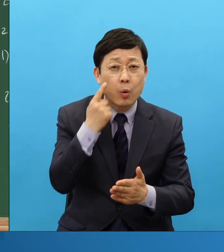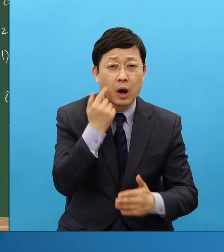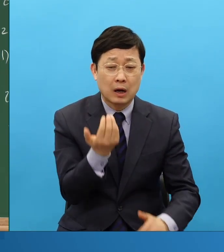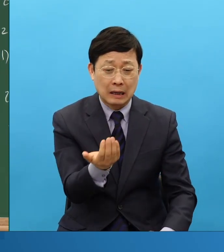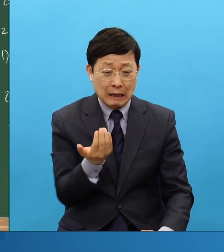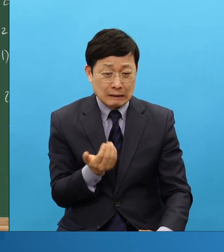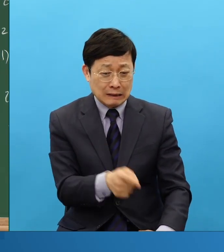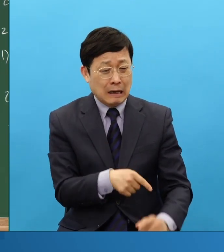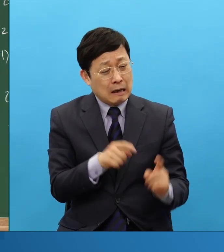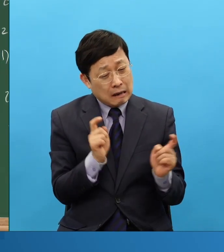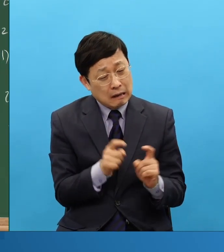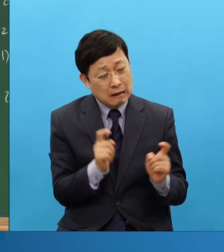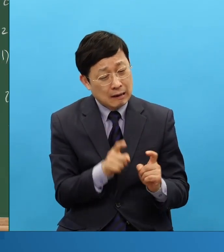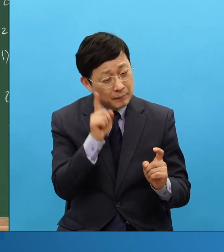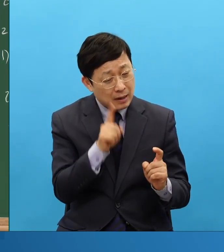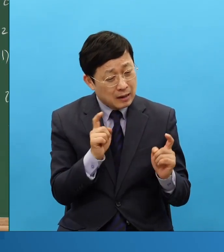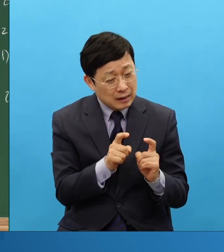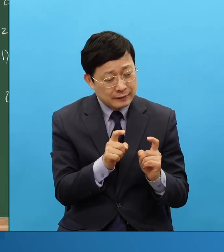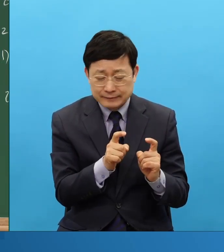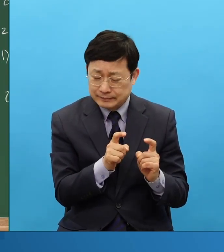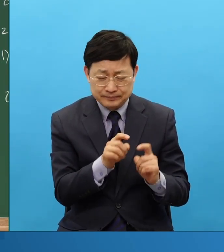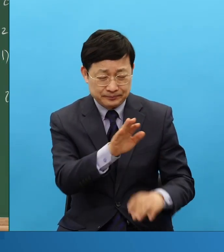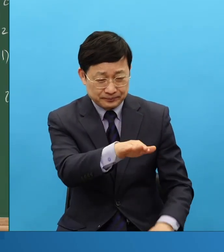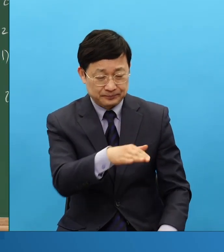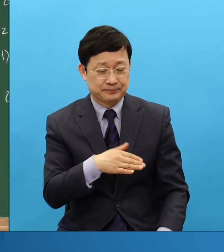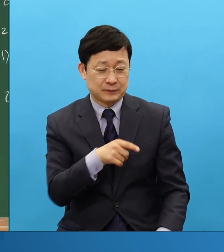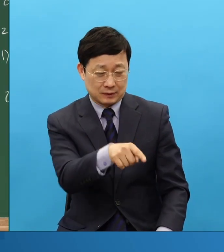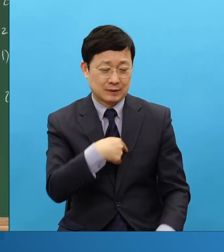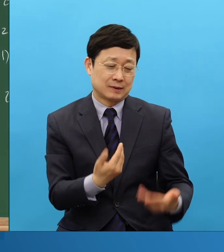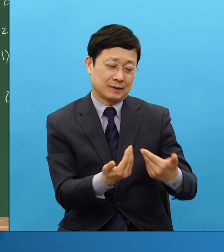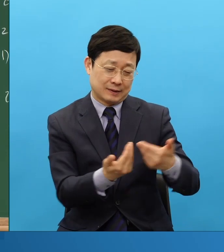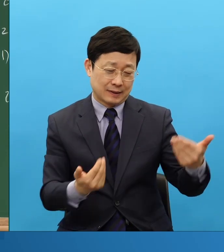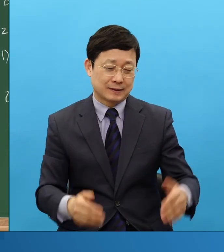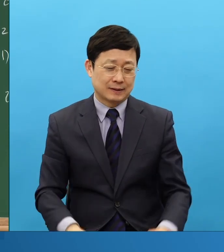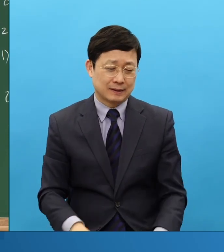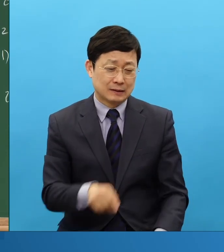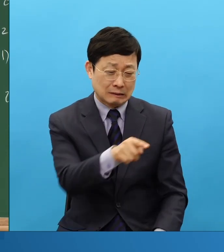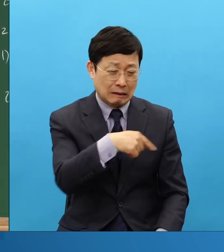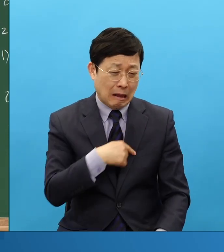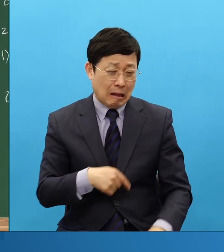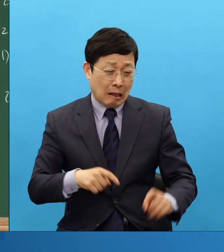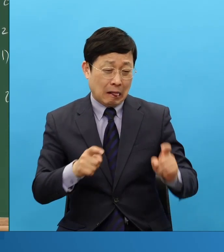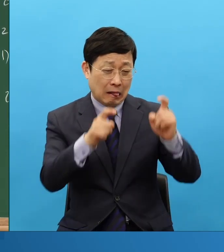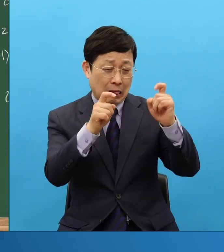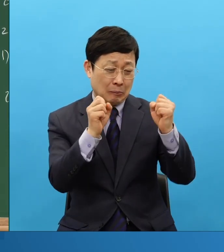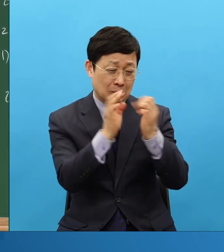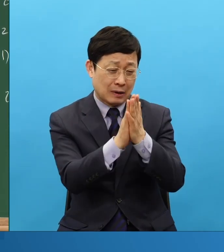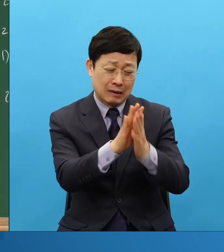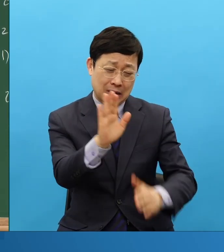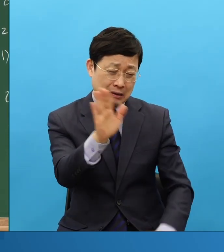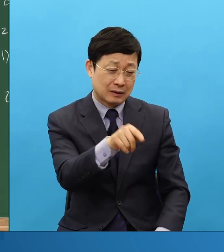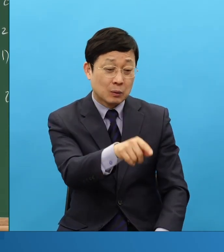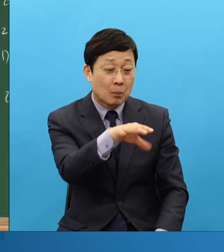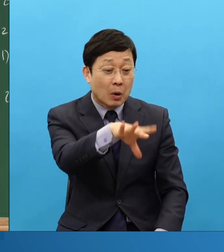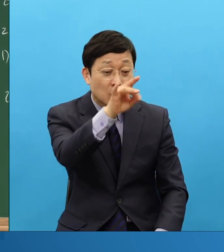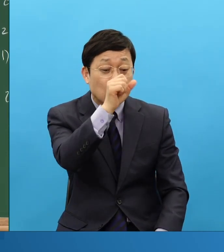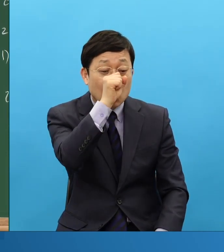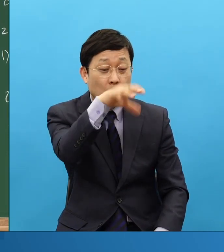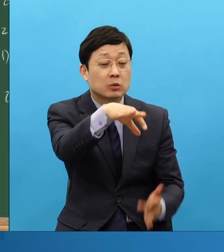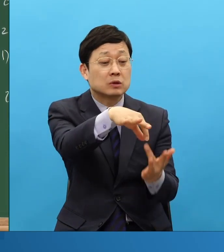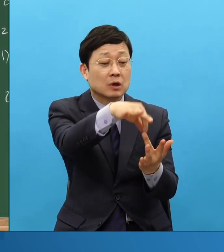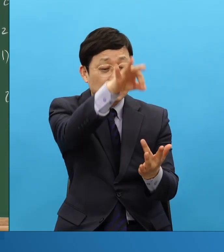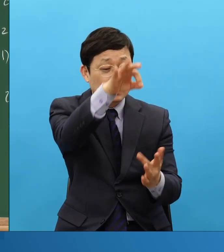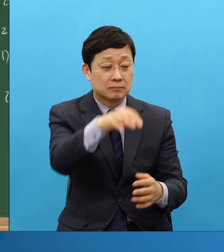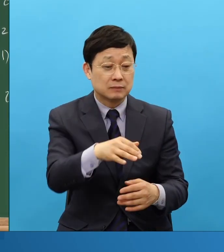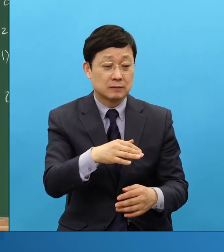말자. Because they are always fighting. 아브라함 먼저 결단 내렸어요. And so Abraham 네가 먼저 좋은 것을 선택해라. Here. Go and chose land that you want. 보도